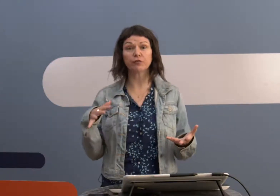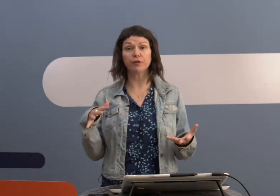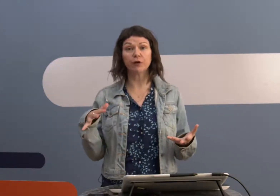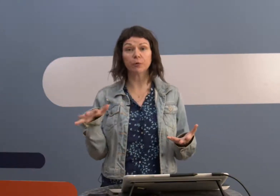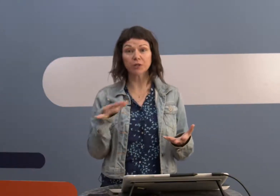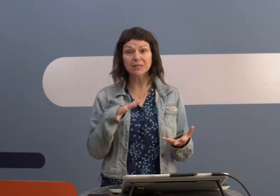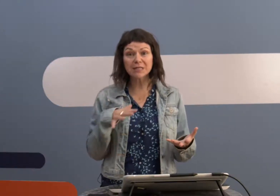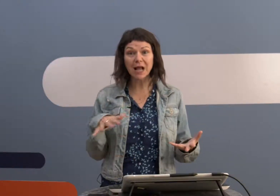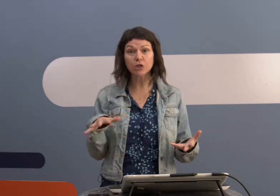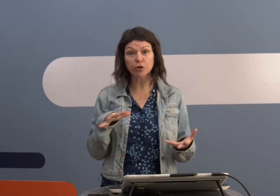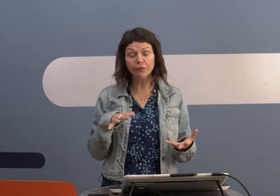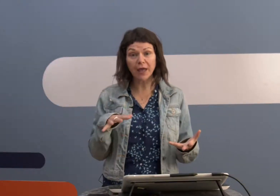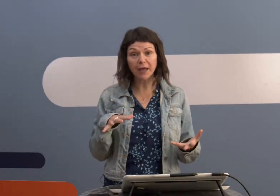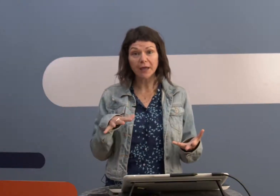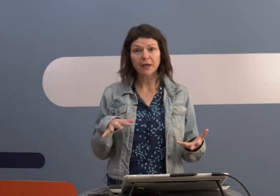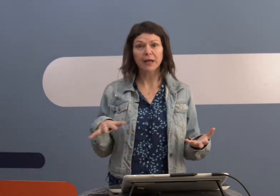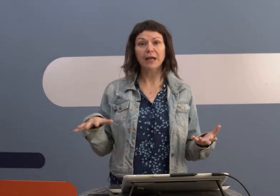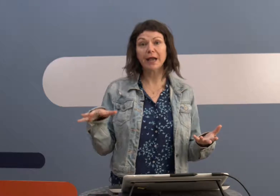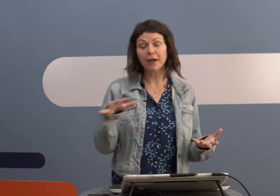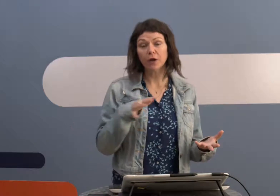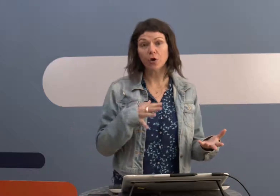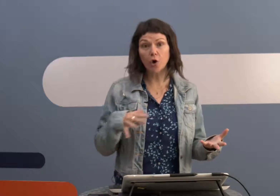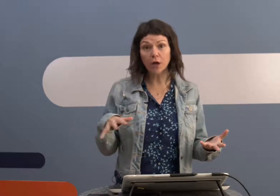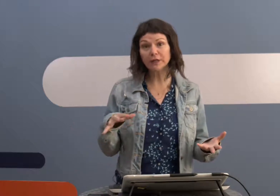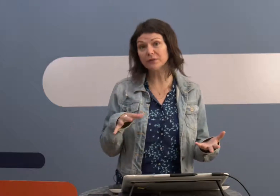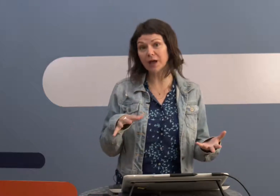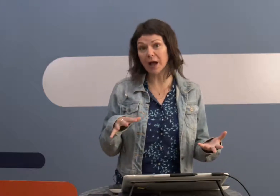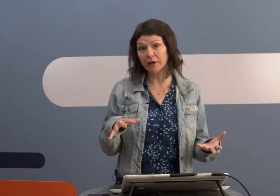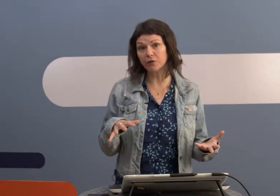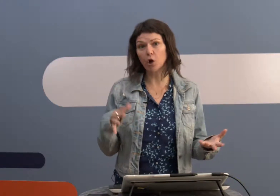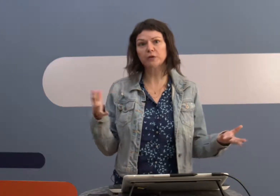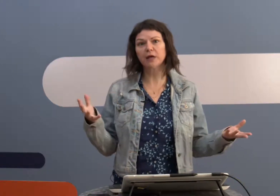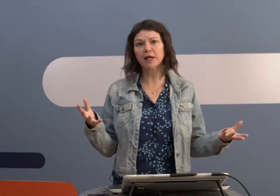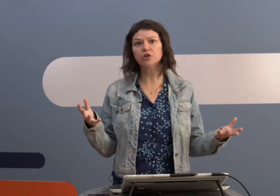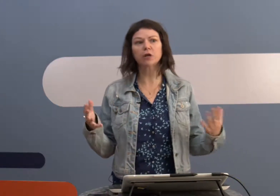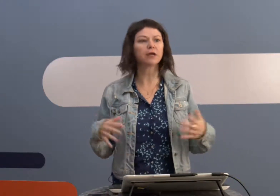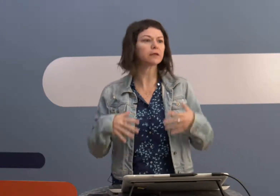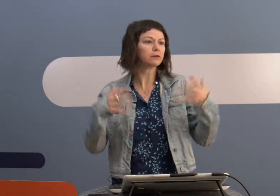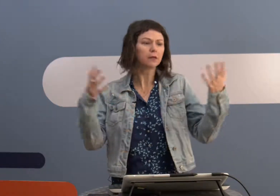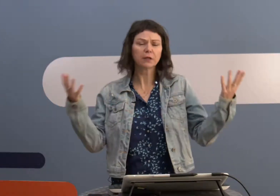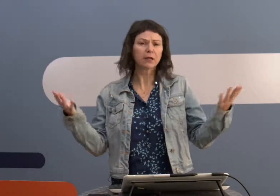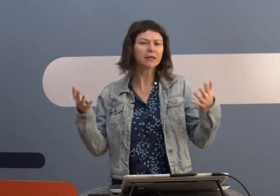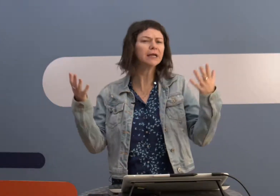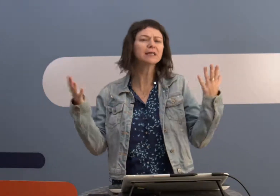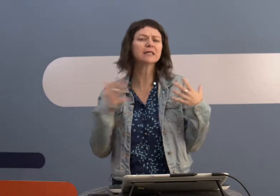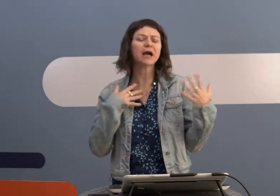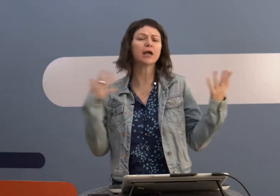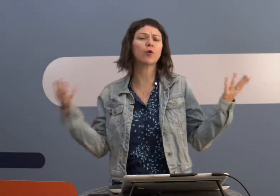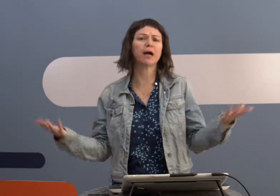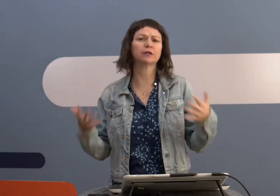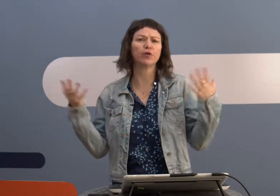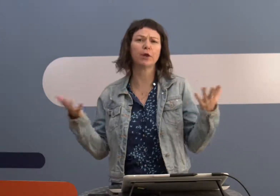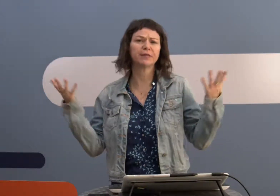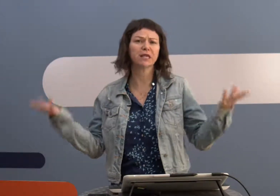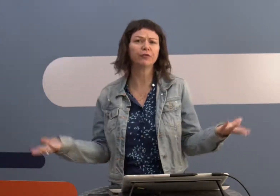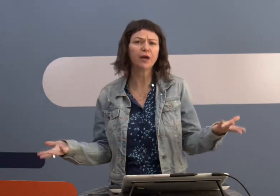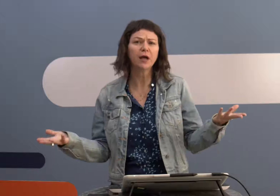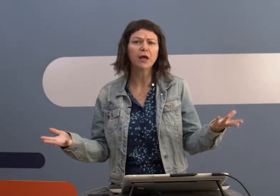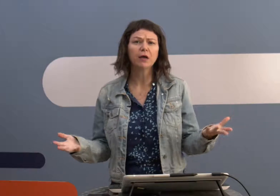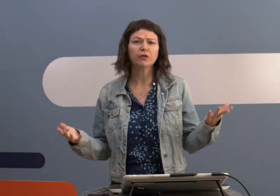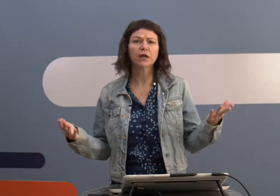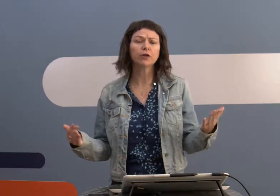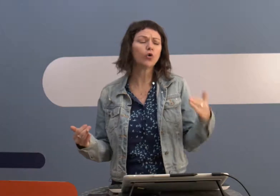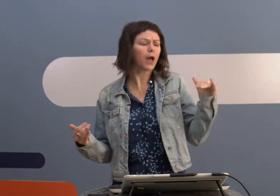יחס שווה ועל פוטנציאל שווה לכל הכיתה, ולא ייתכן נגיד, יום אחד נבוא לבית